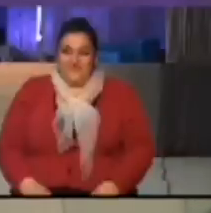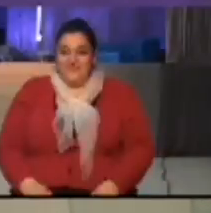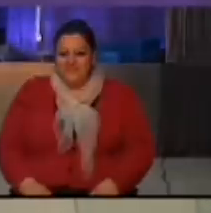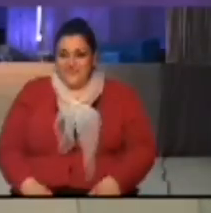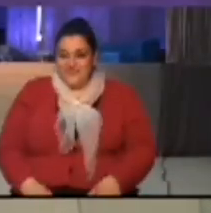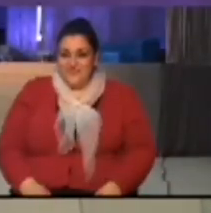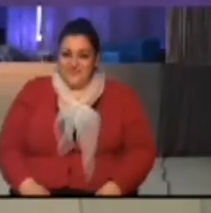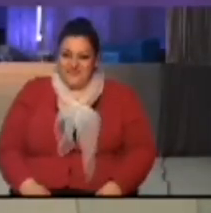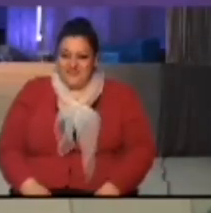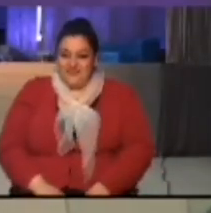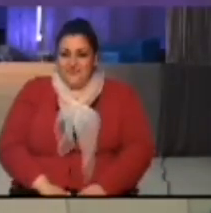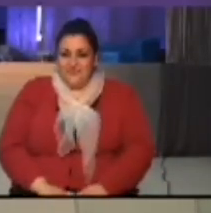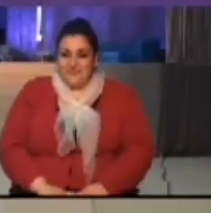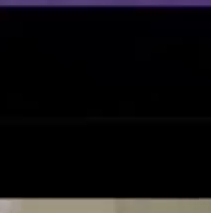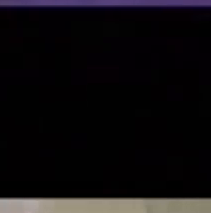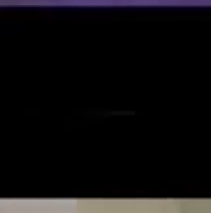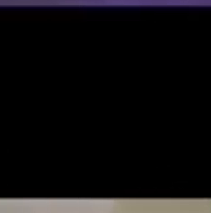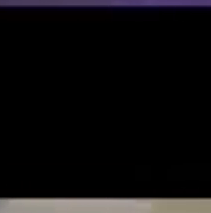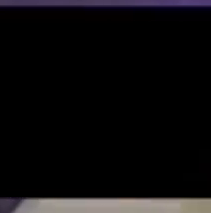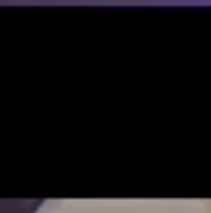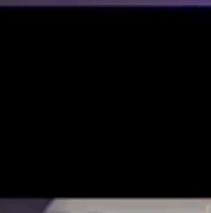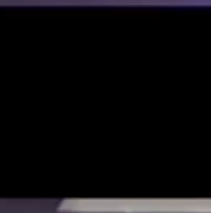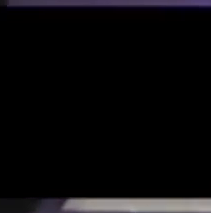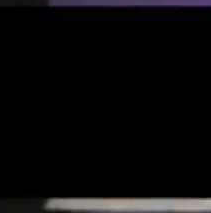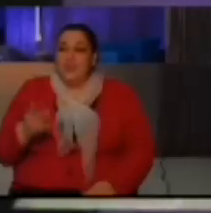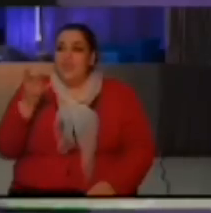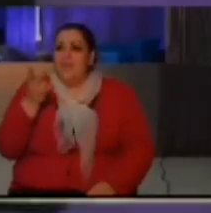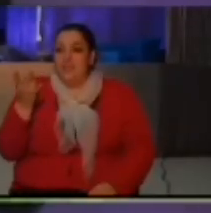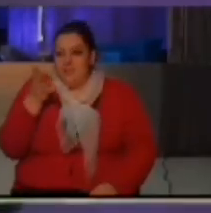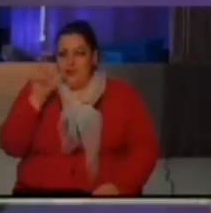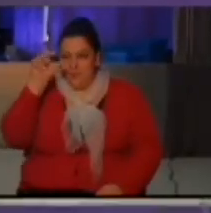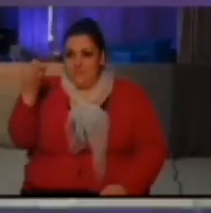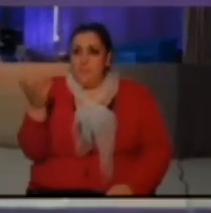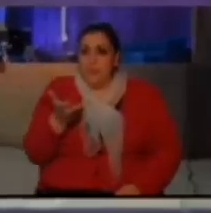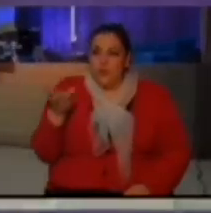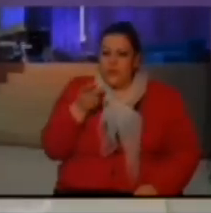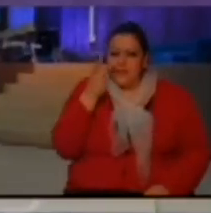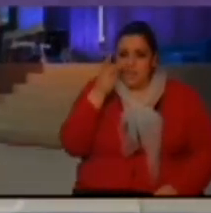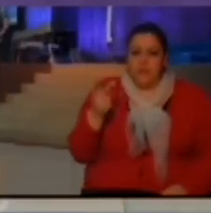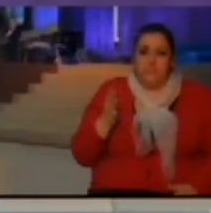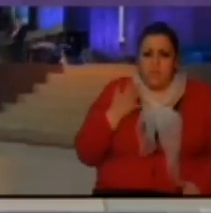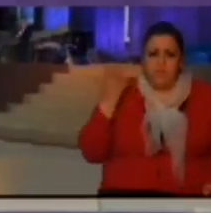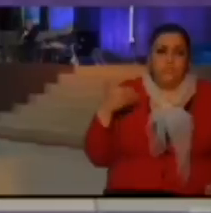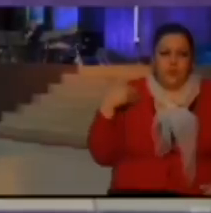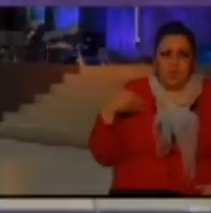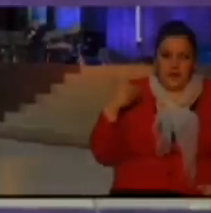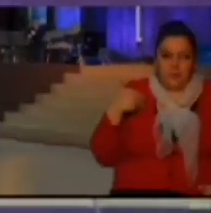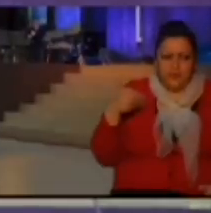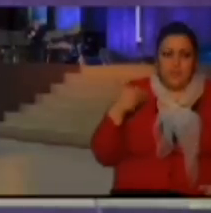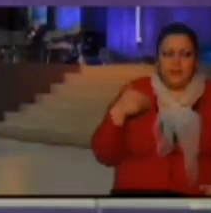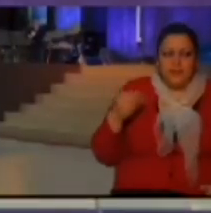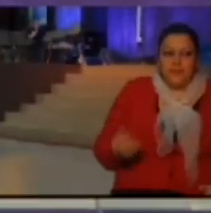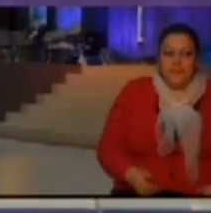փորձառություն ունենք, պտուղներ կան, որ նայում ենք, հիանում ենք այդ մարդկանցով, բայց հասկացանք մի բան, որ